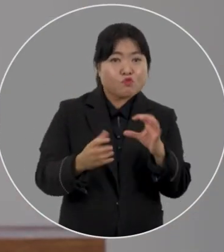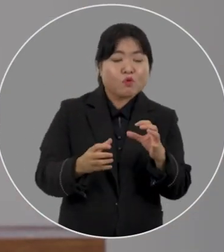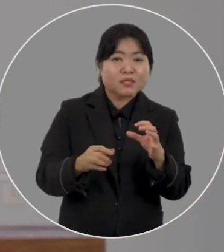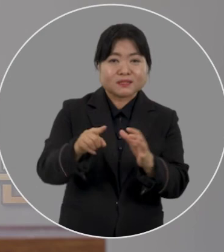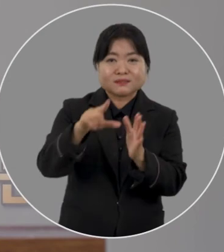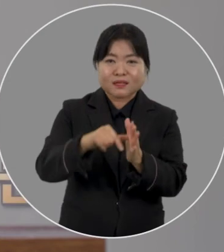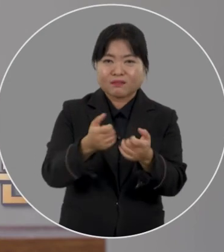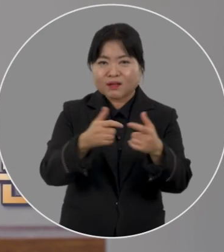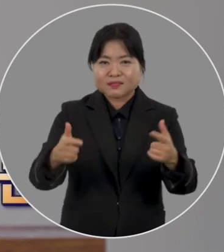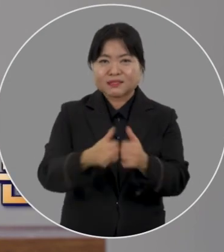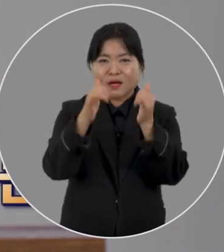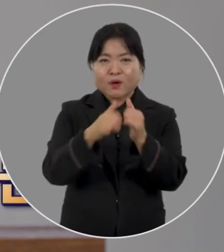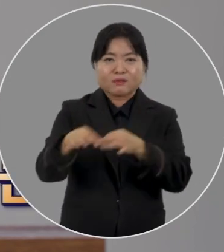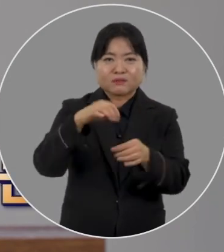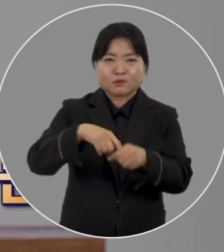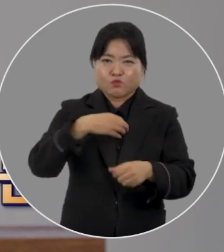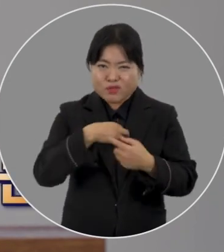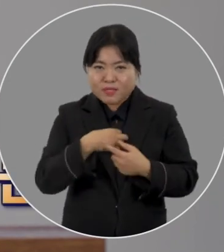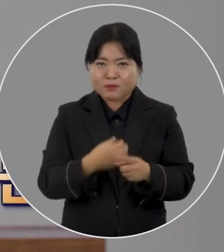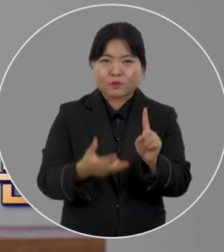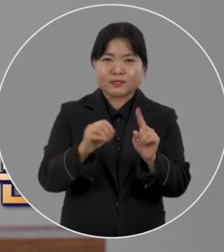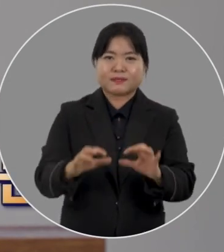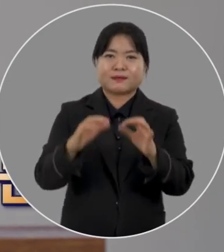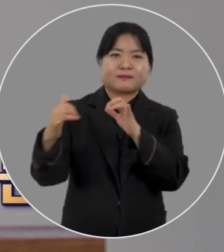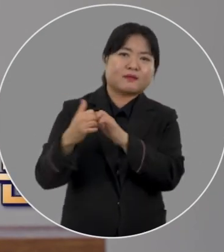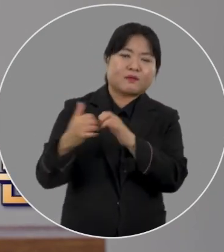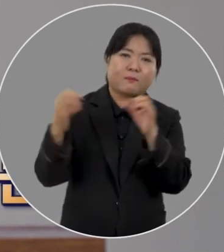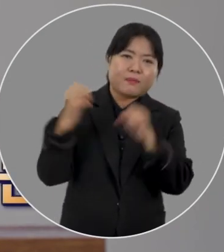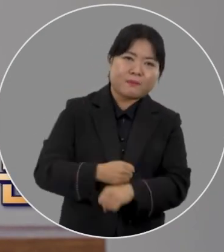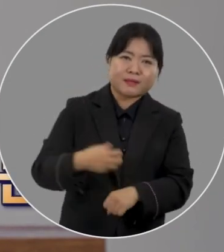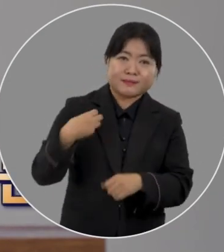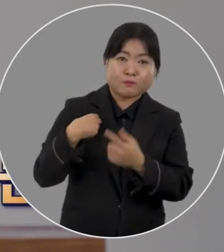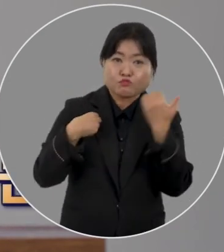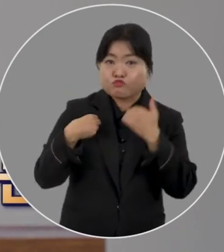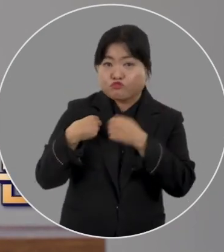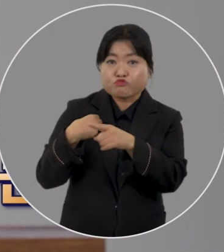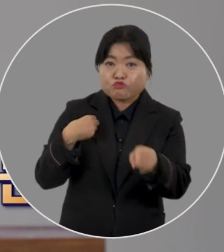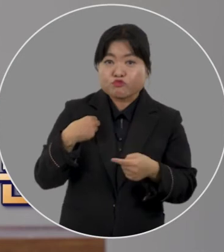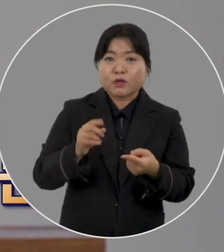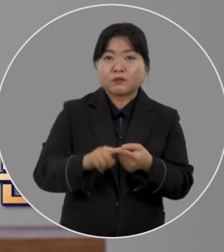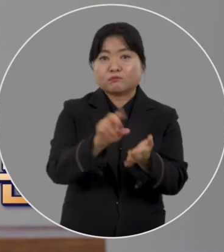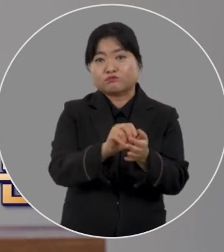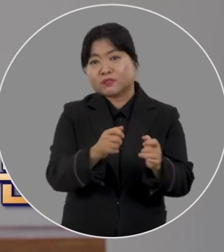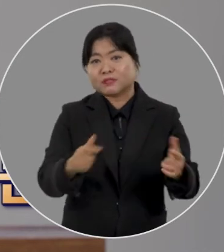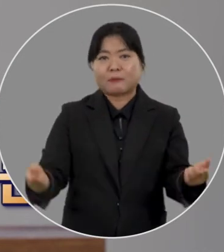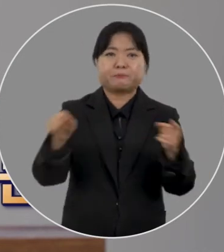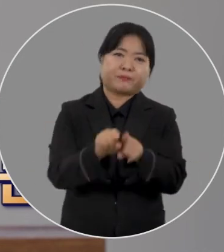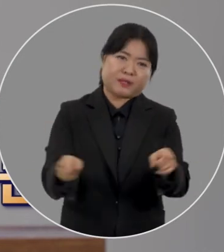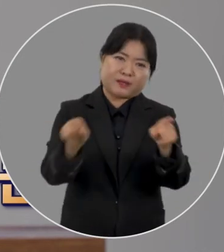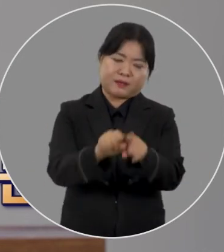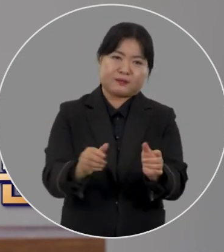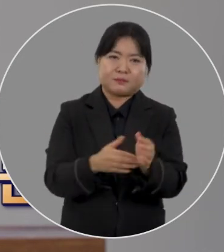있었던 어떤 여러 가지 사회경제적 위기, 또 1차 세계대전의 패망의 책임을 누구한테 돌릴 것이냐 이런 문제들이